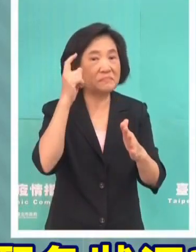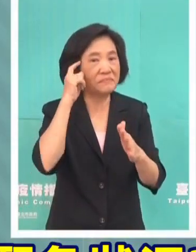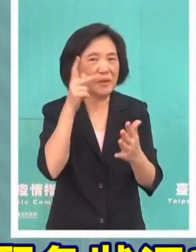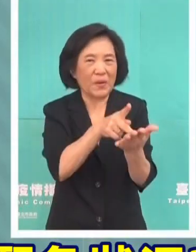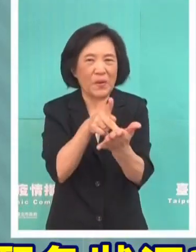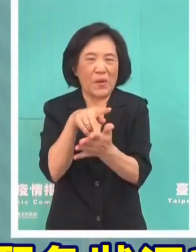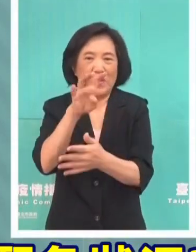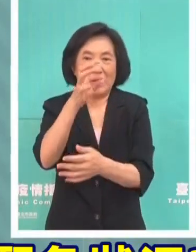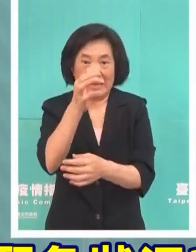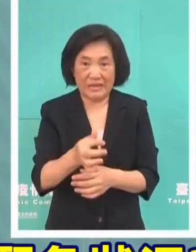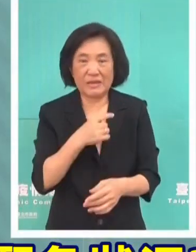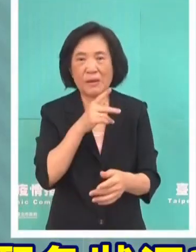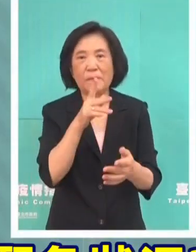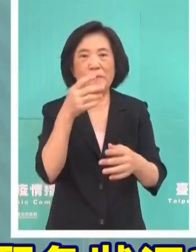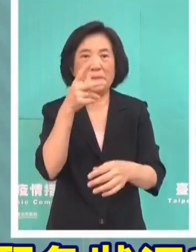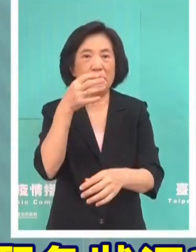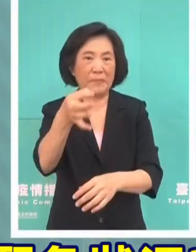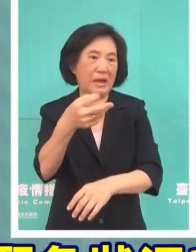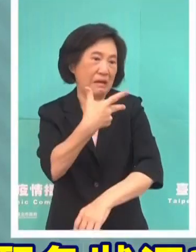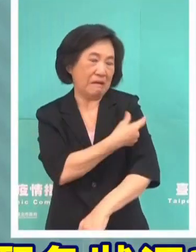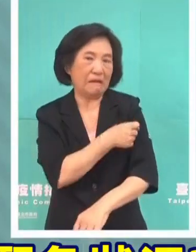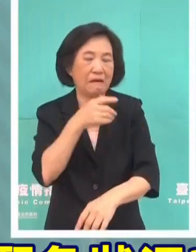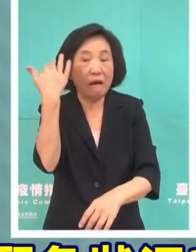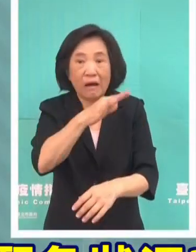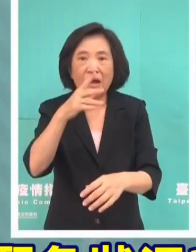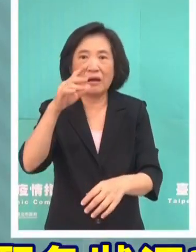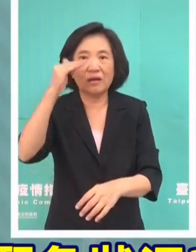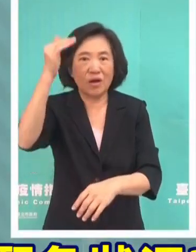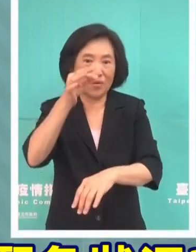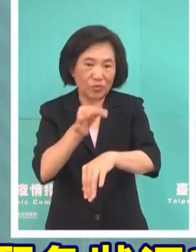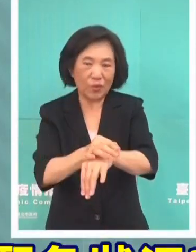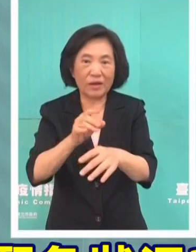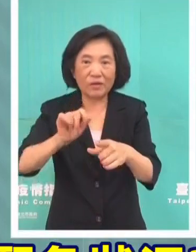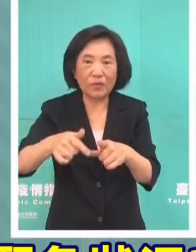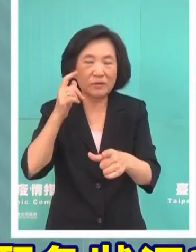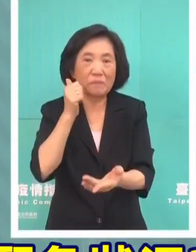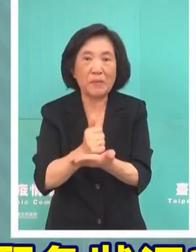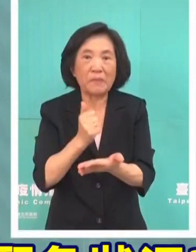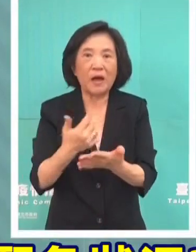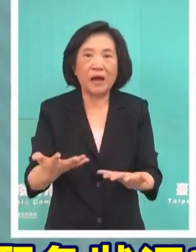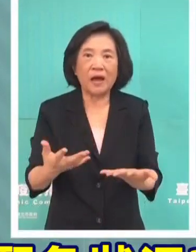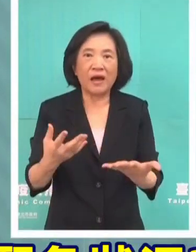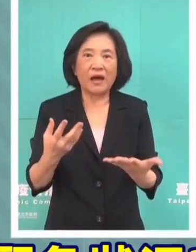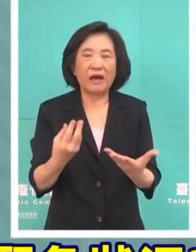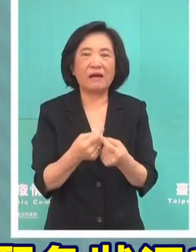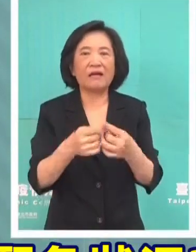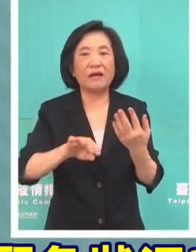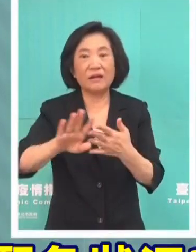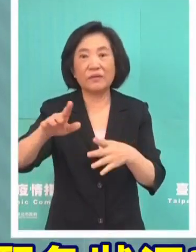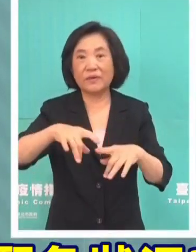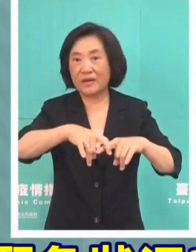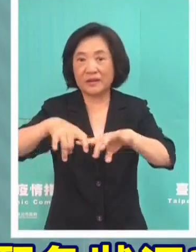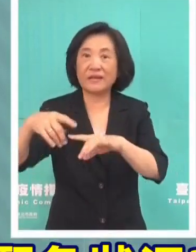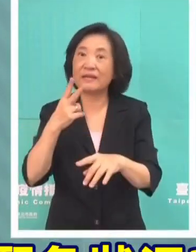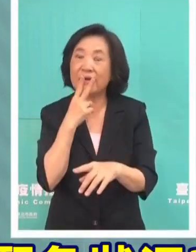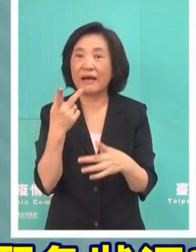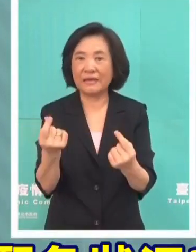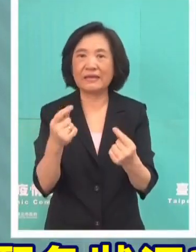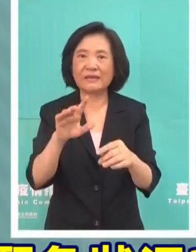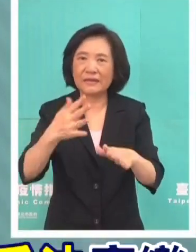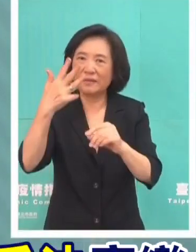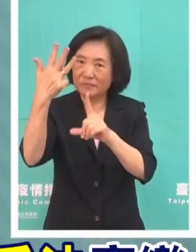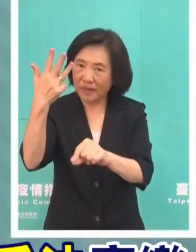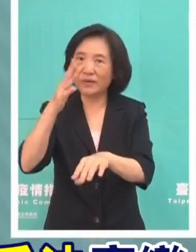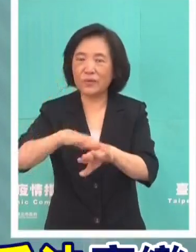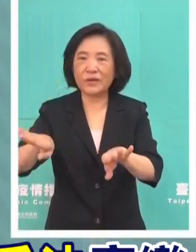买疫苗的消息，高端疫苗就取得 EUA， 并且预计在八月供货。另外，另一家国产疫苗联雅也预计在